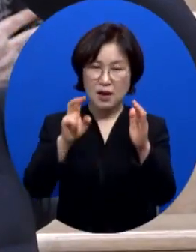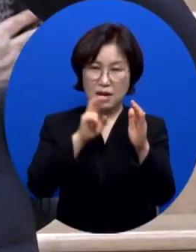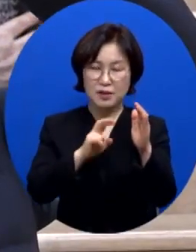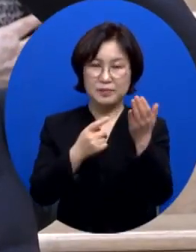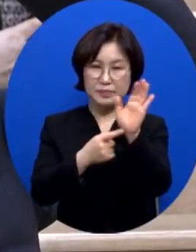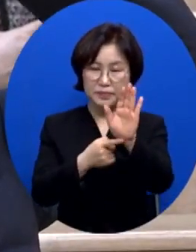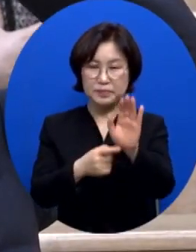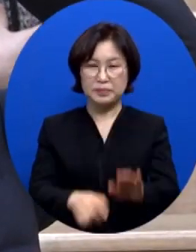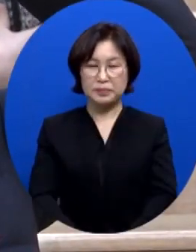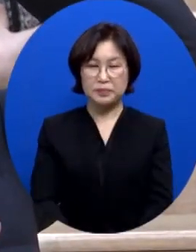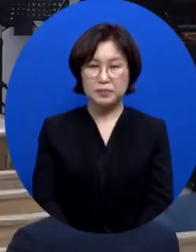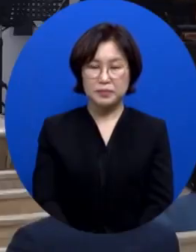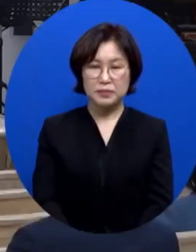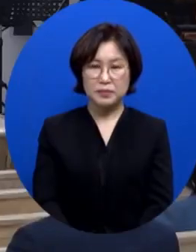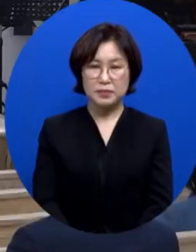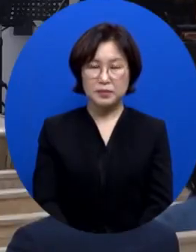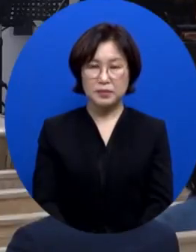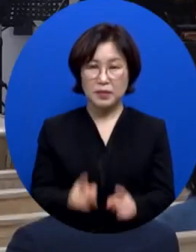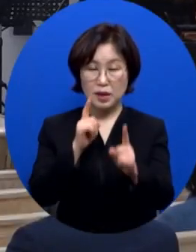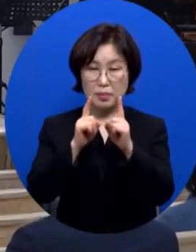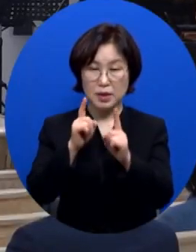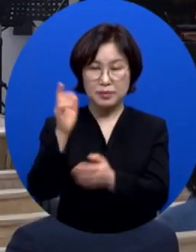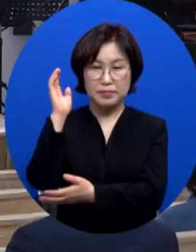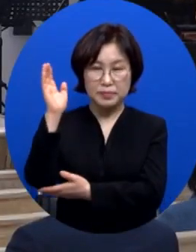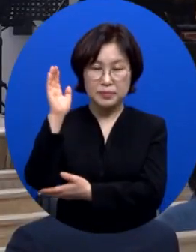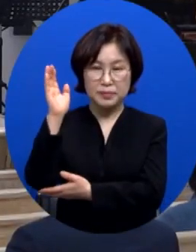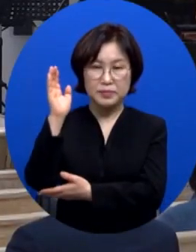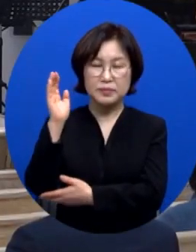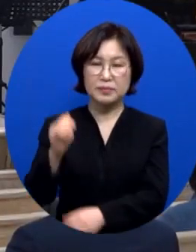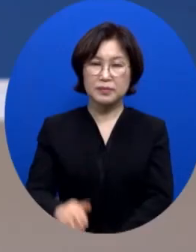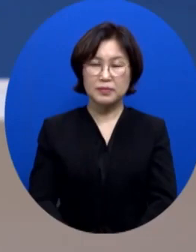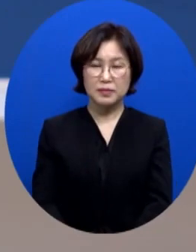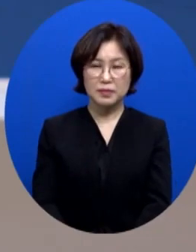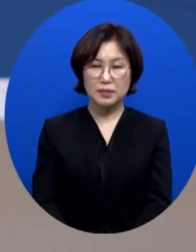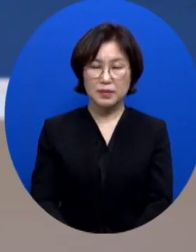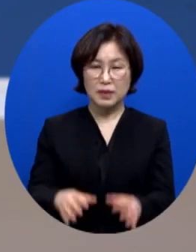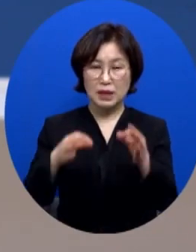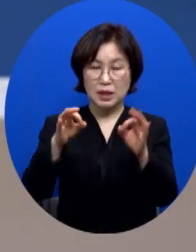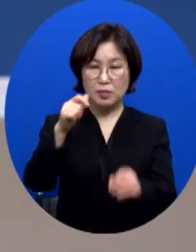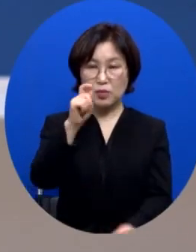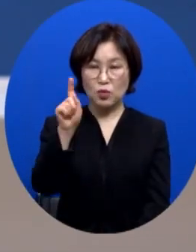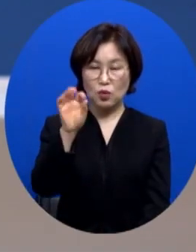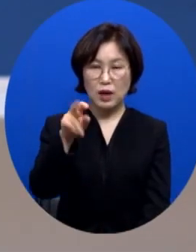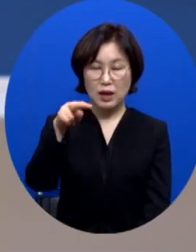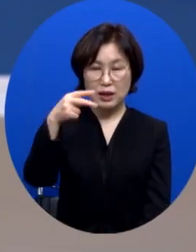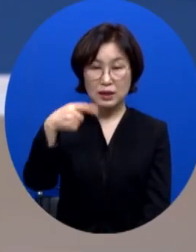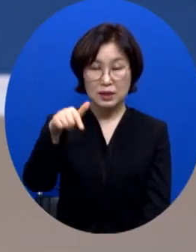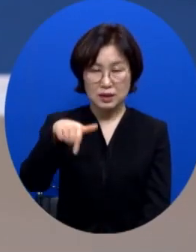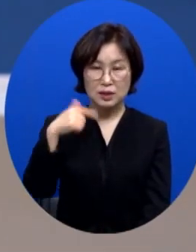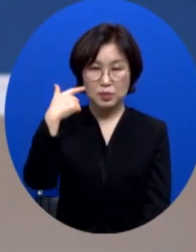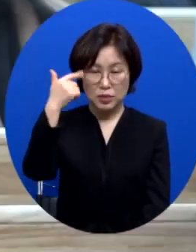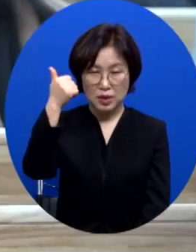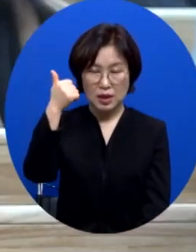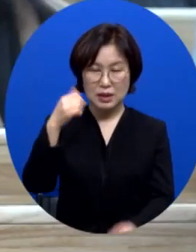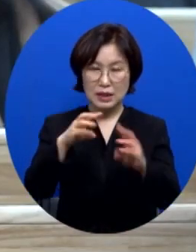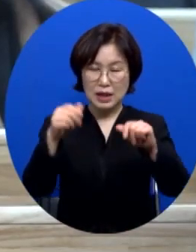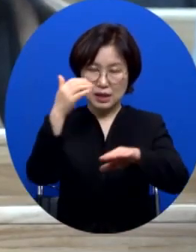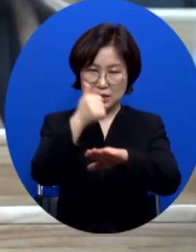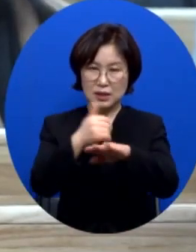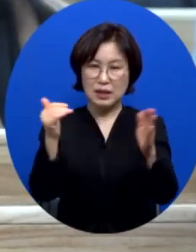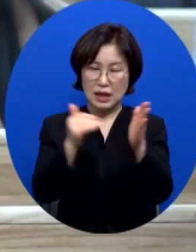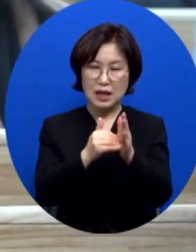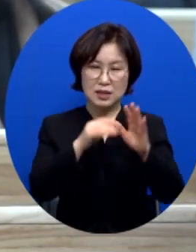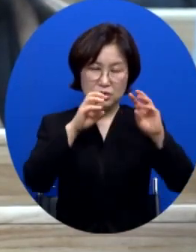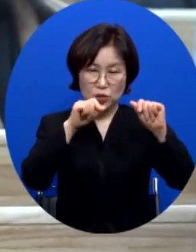선보였습니다 이어 말씀이 전한 영남 1본부 김광덕 공부 장 n 땅끝까지 영상 선교사역을 이어오고 있는